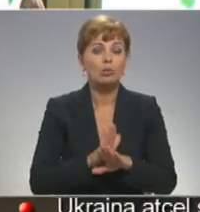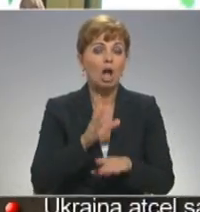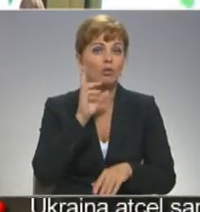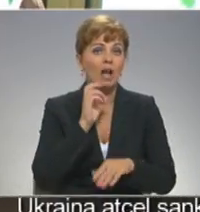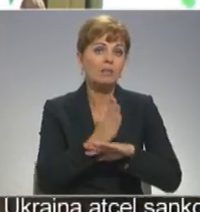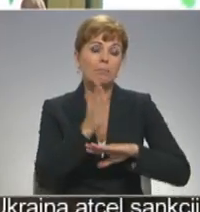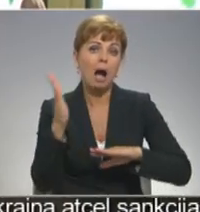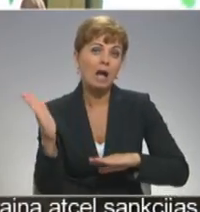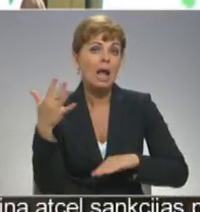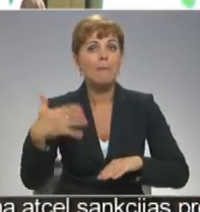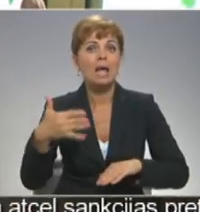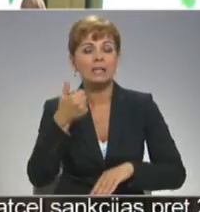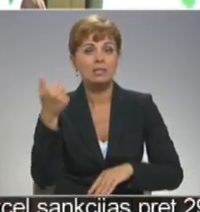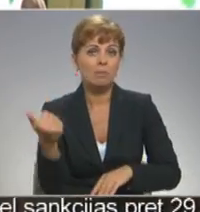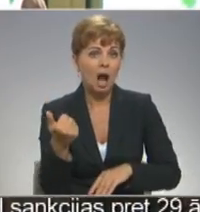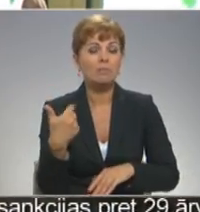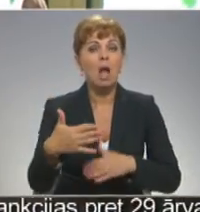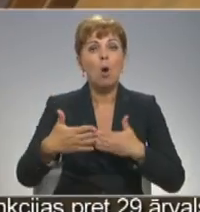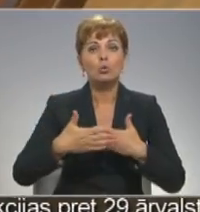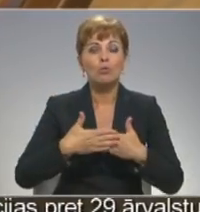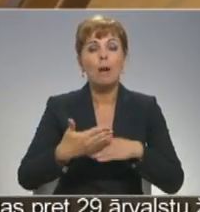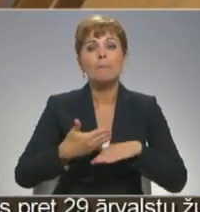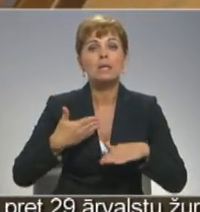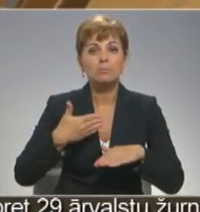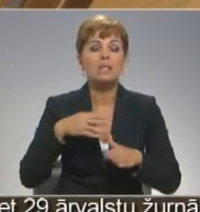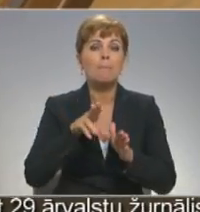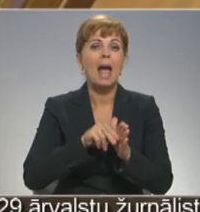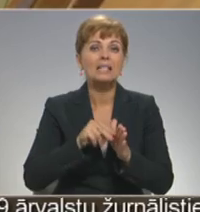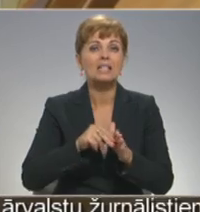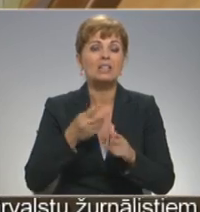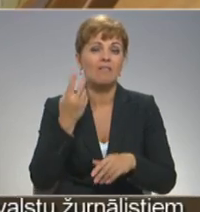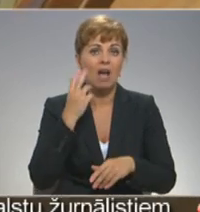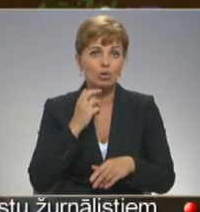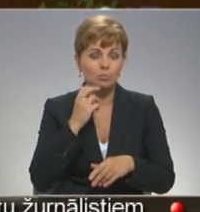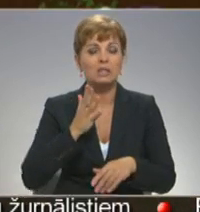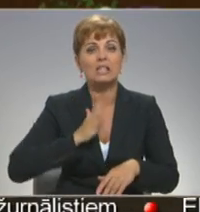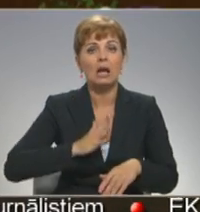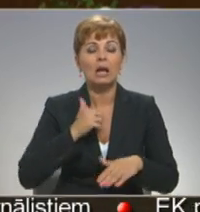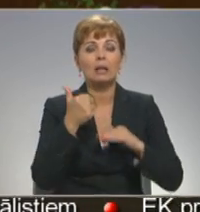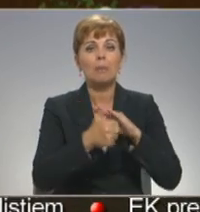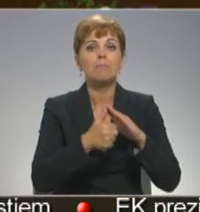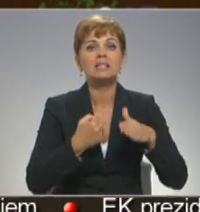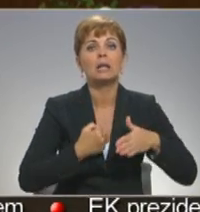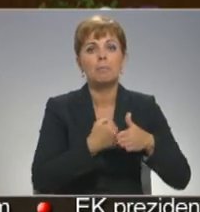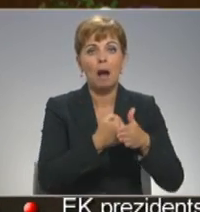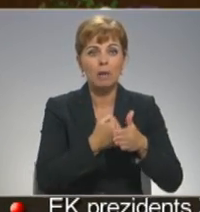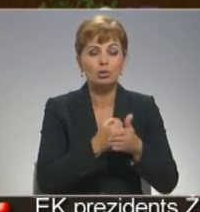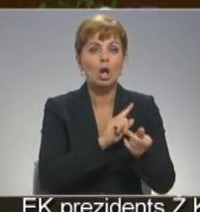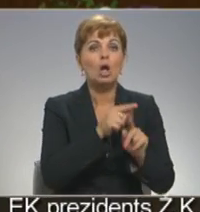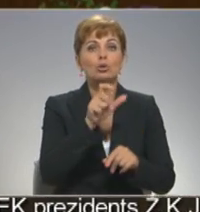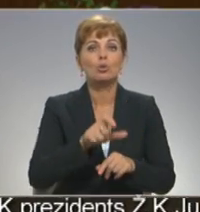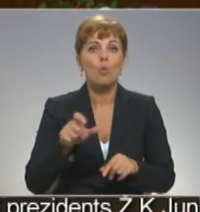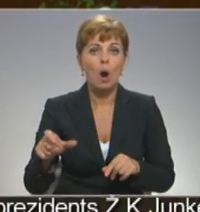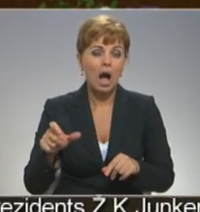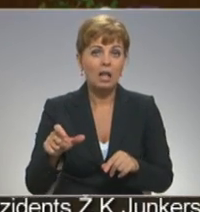ir pāri 50 gadiem un jau ir tuvu pirmspensijas vecums, sagaida bezdarbnieku pabalsts. Skolotājiem es varētu ņemt, būtu